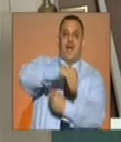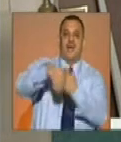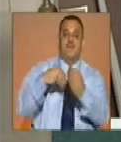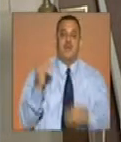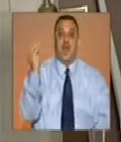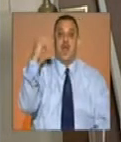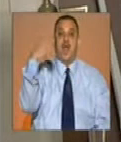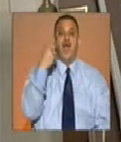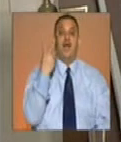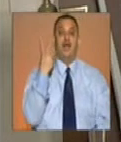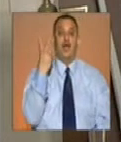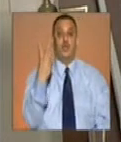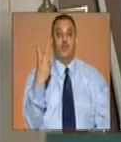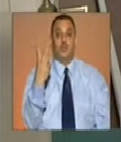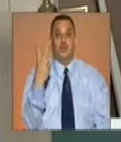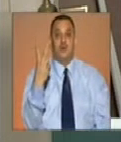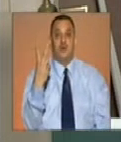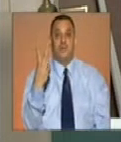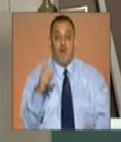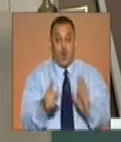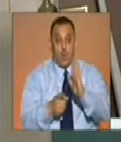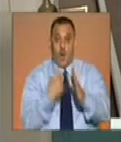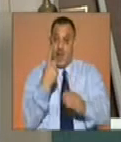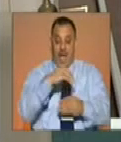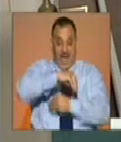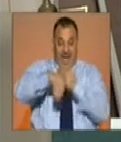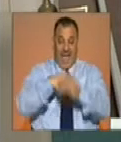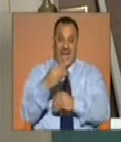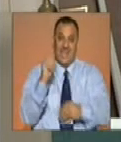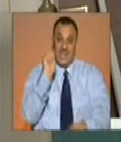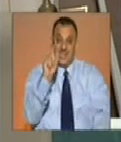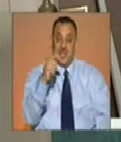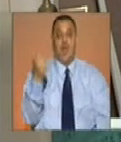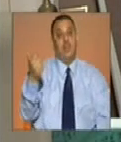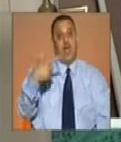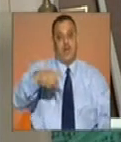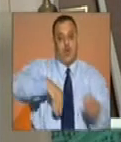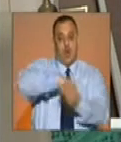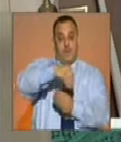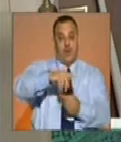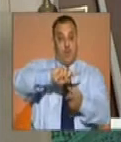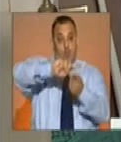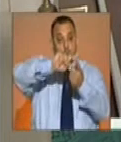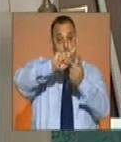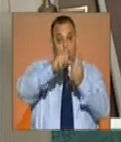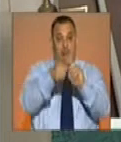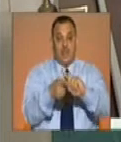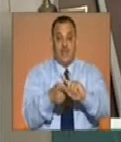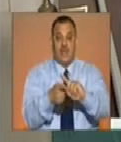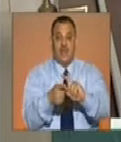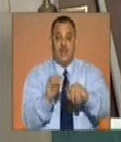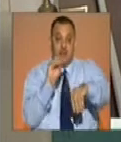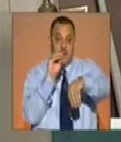خيرين وأجرين وفضيلتين، الأولى الحج والثانية العمرة. فإذا أردت أن تبعثي أحد يحج عنها قولي